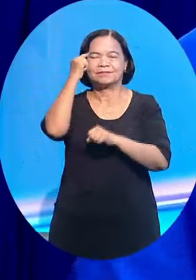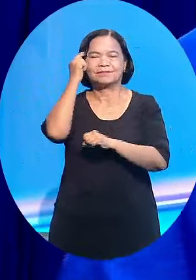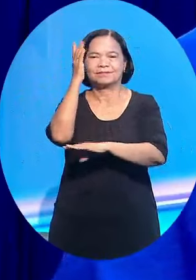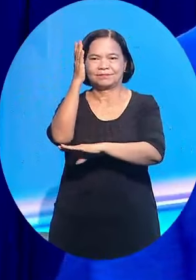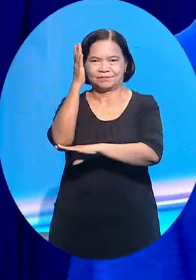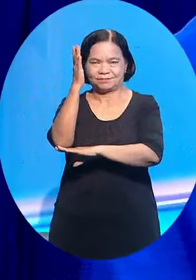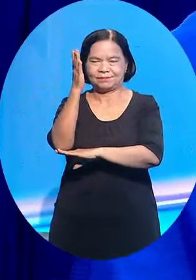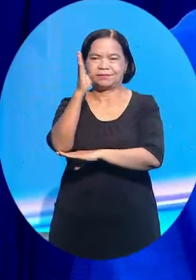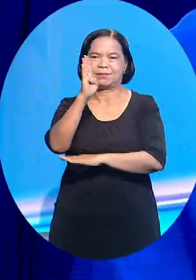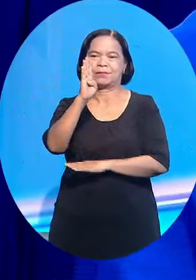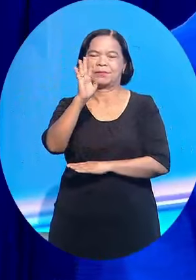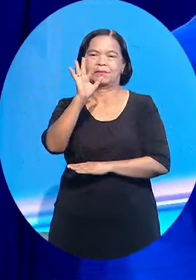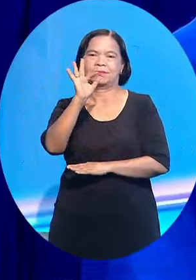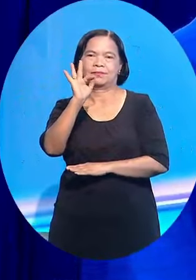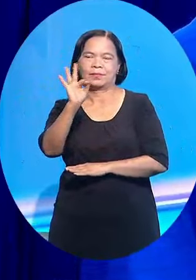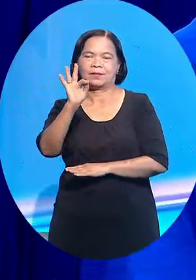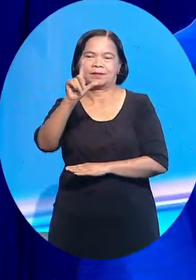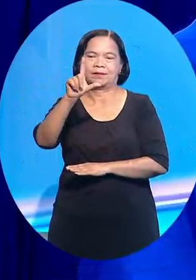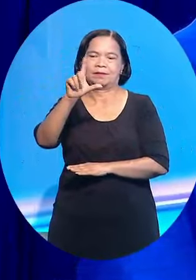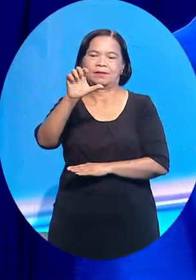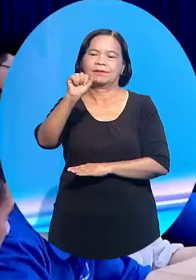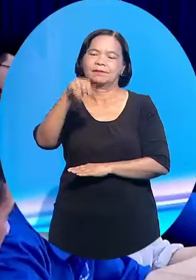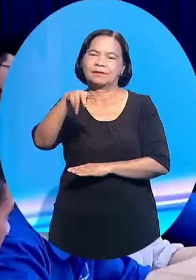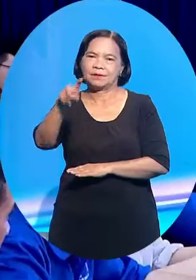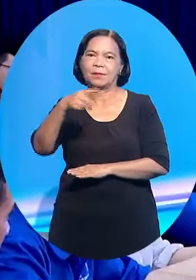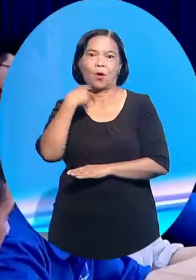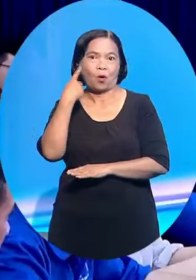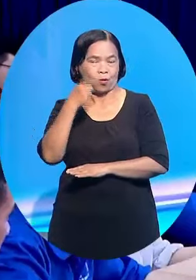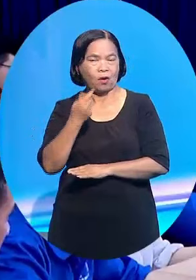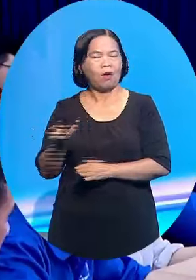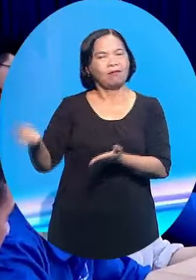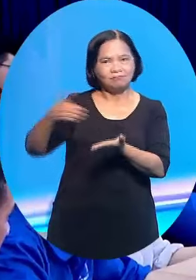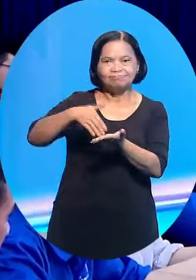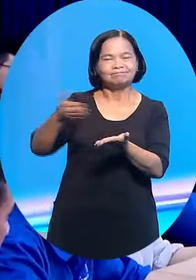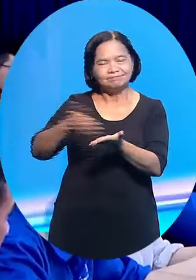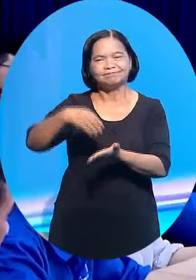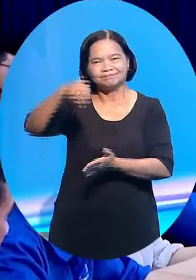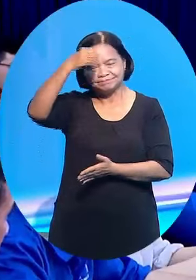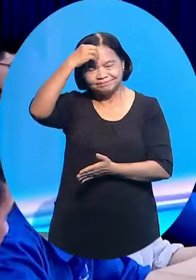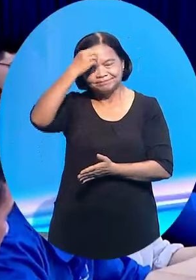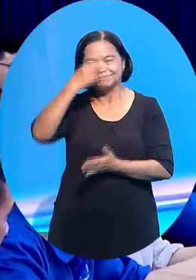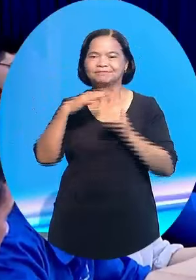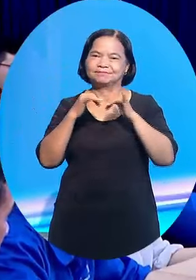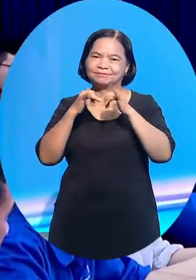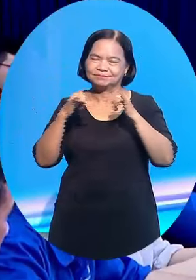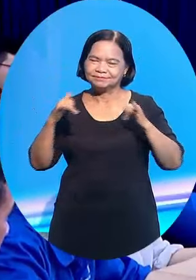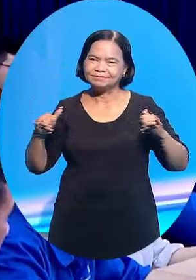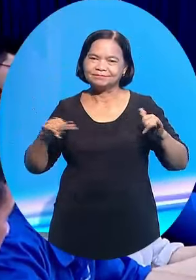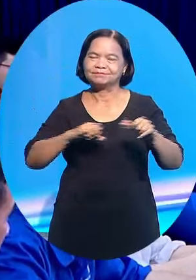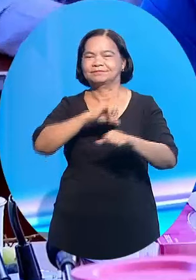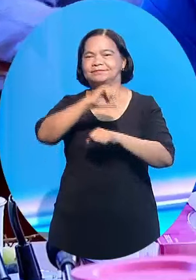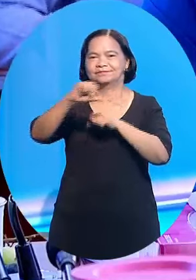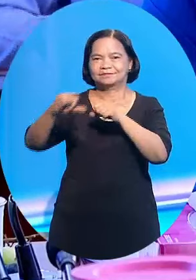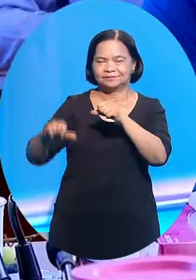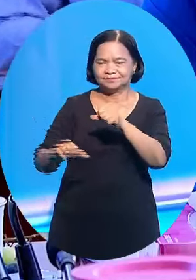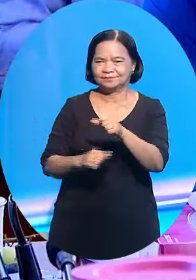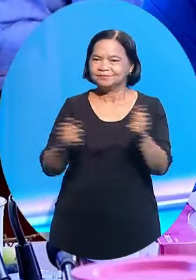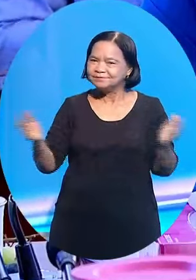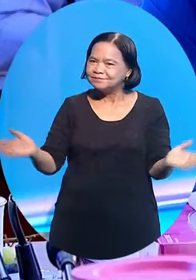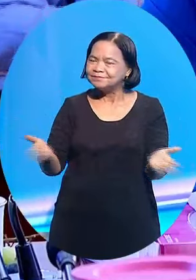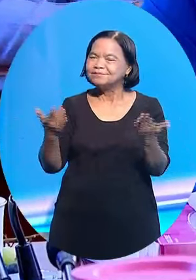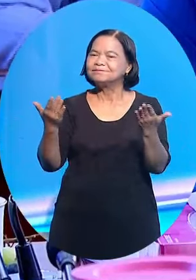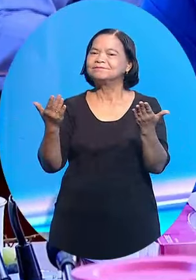tâm huyết, Bí thư Quận ủy Quận 11 Trương Quốc Lâm nhấn mạnh, phải tăng cường bồi dưỡng và nâng cao lý tưởng cho thanh niên thông qua nhiều hoạt động như khuyến khích văn hóa